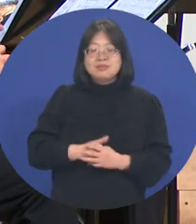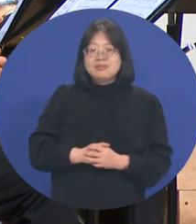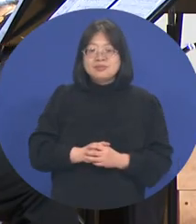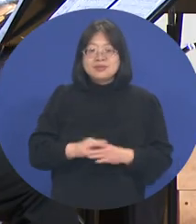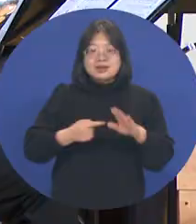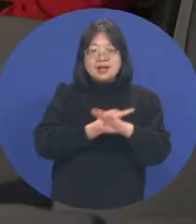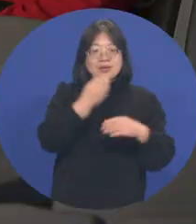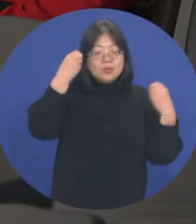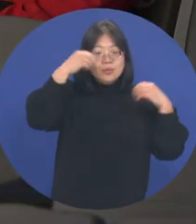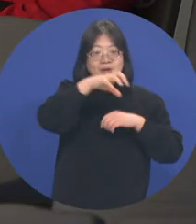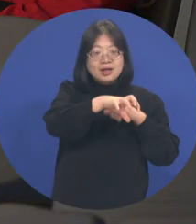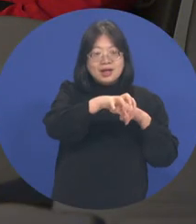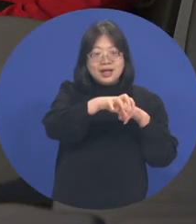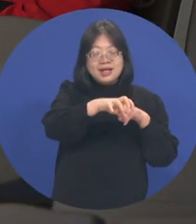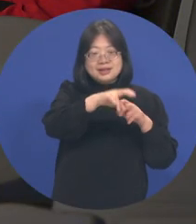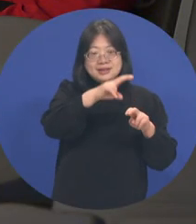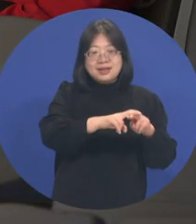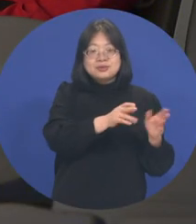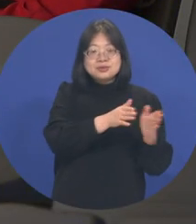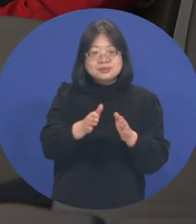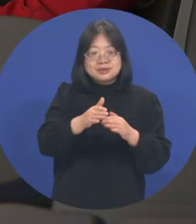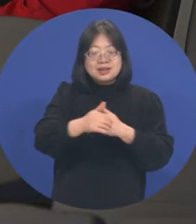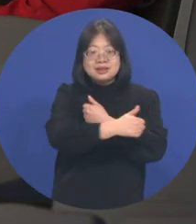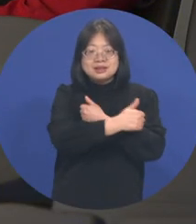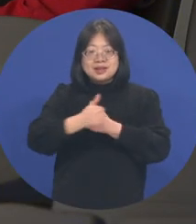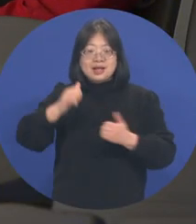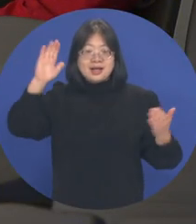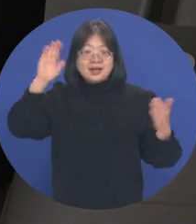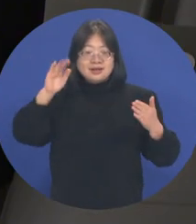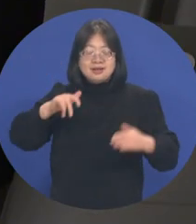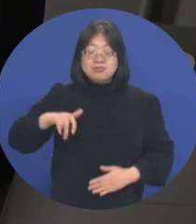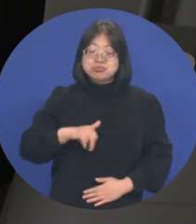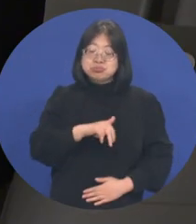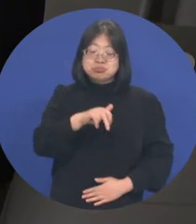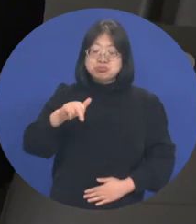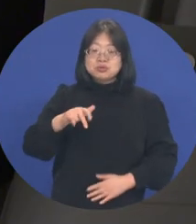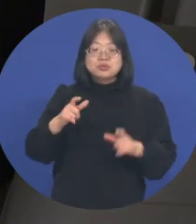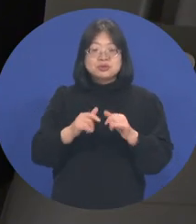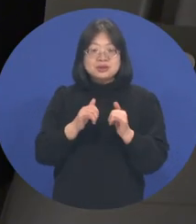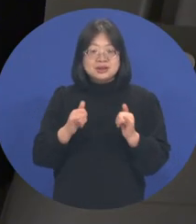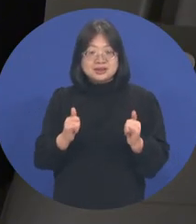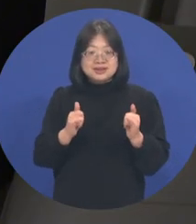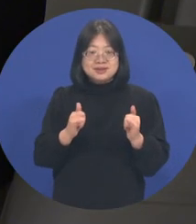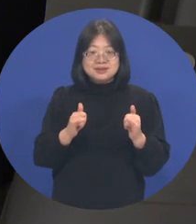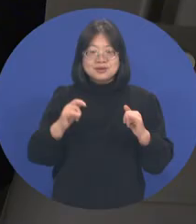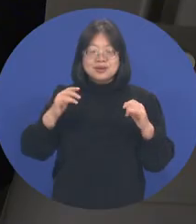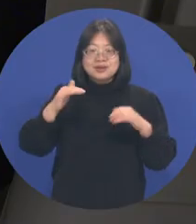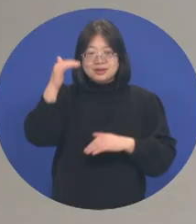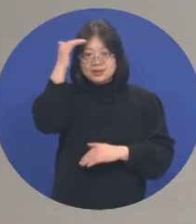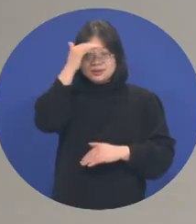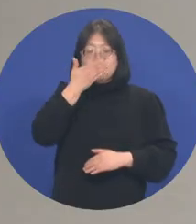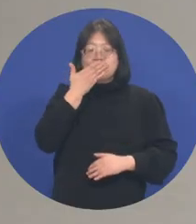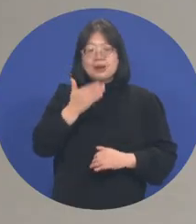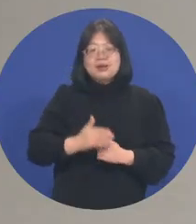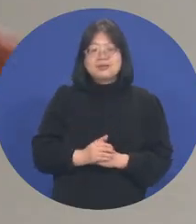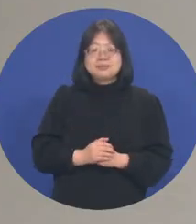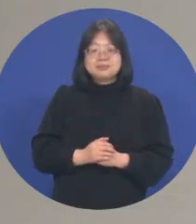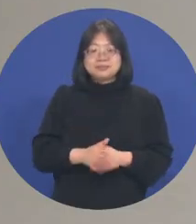아닌데요 야외 공연장에 무대를 마련해 지나가는 학생들 산책하던 주민들 밝기를 사로잡았습니다